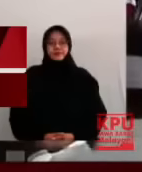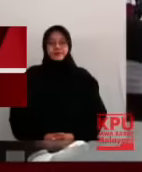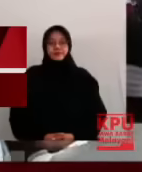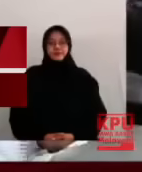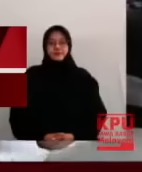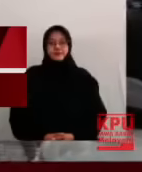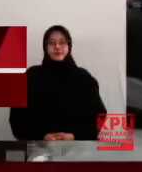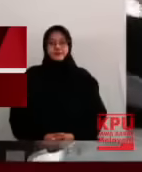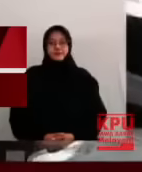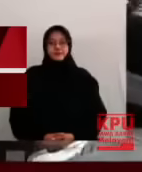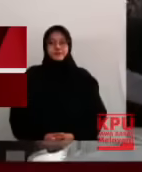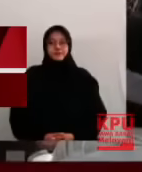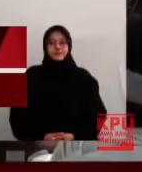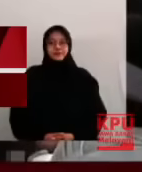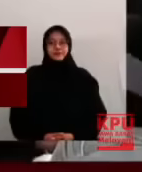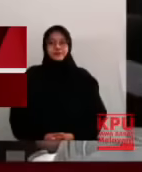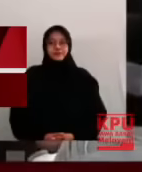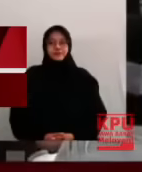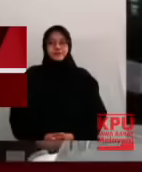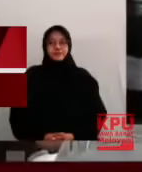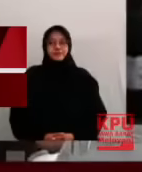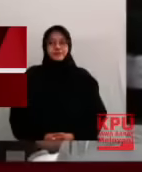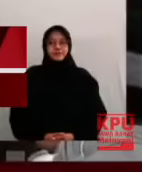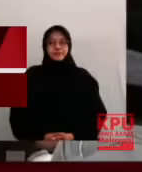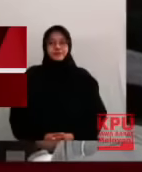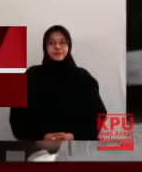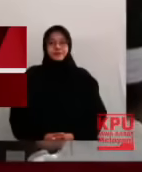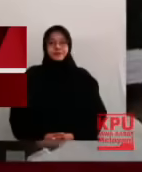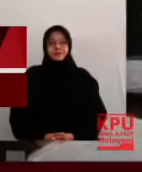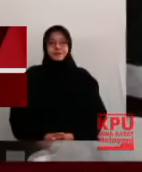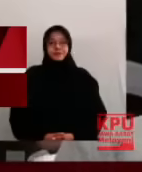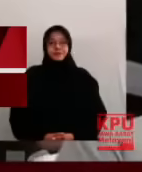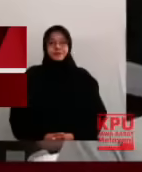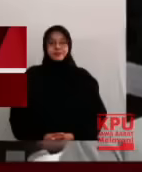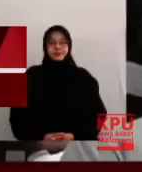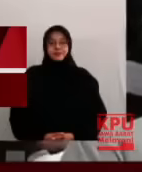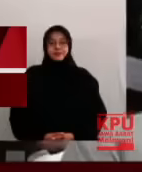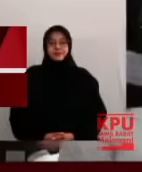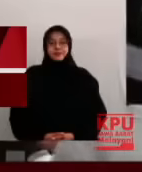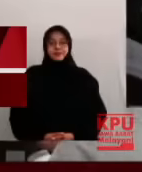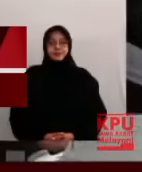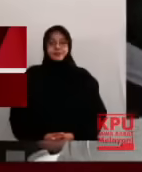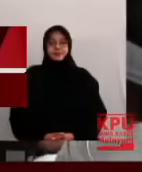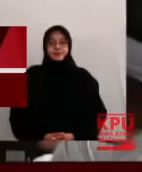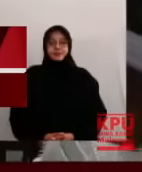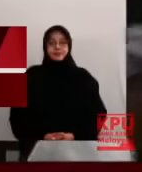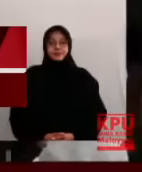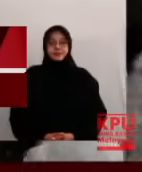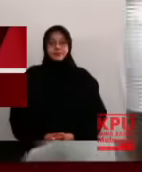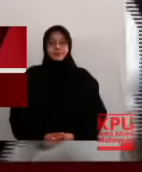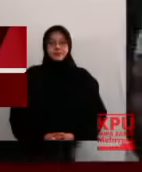yang akan mendaftar ke KPU Provinsi Jawa Barat hari